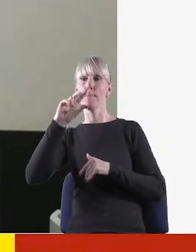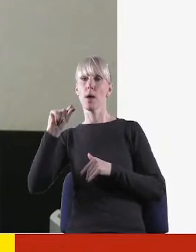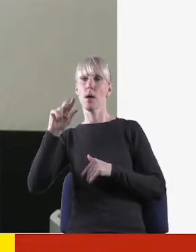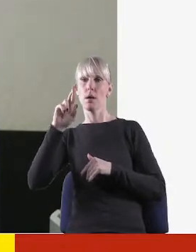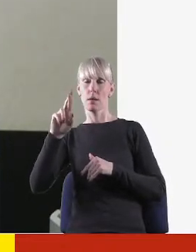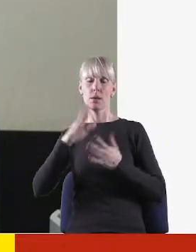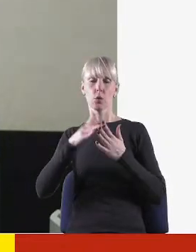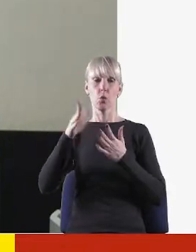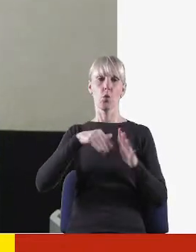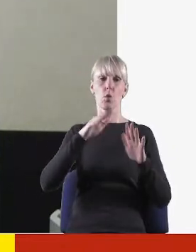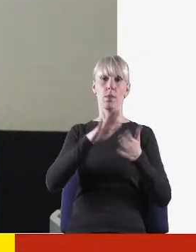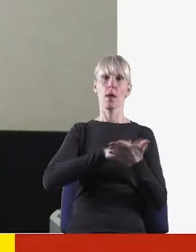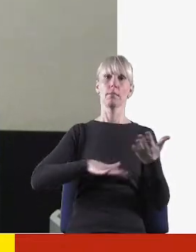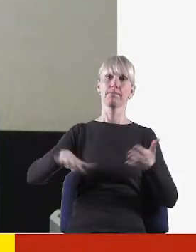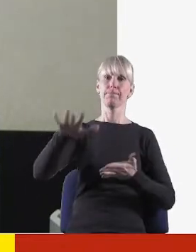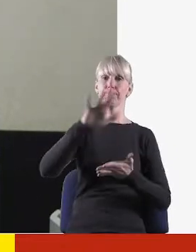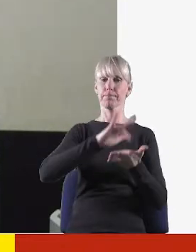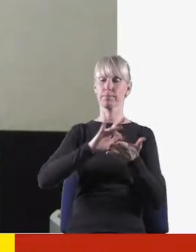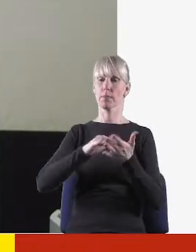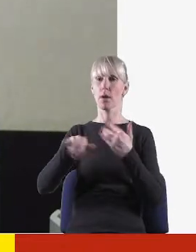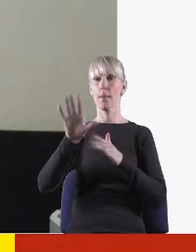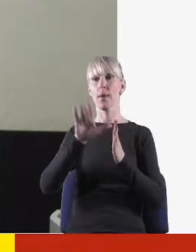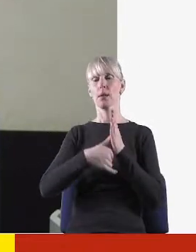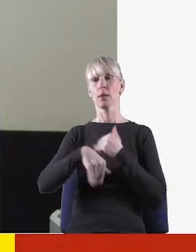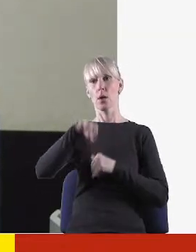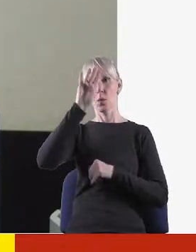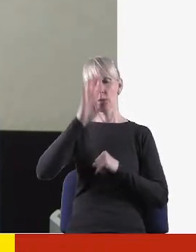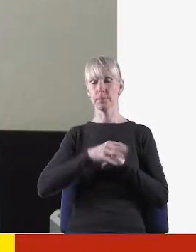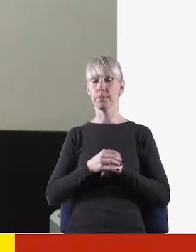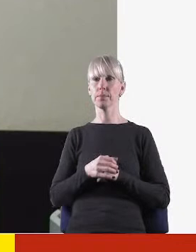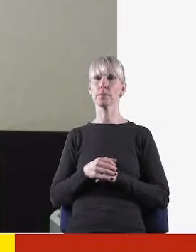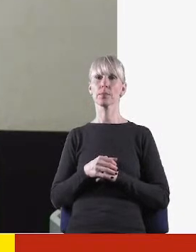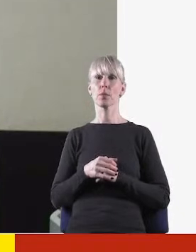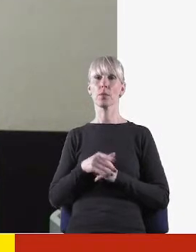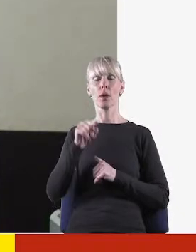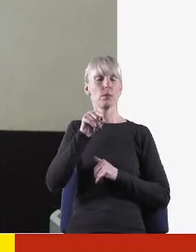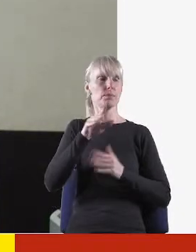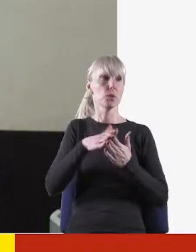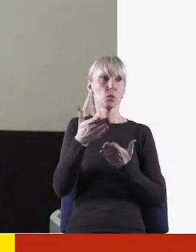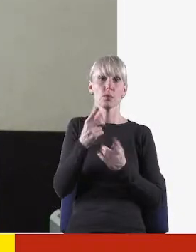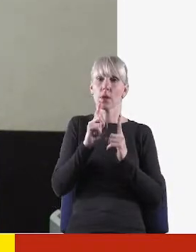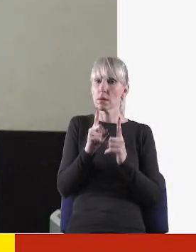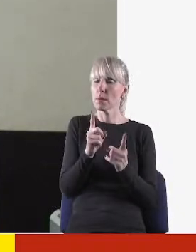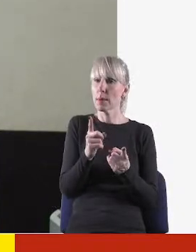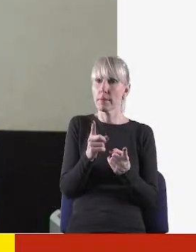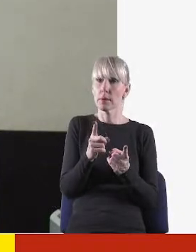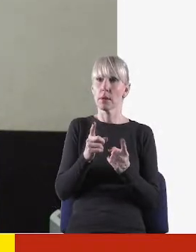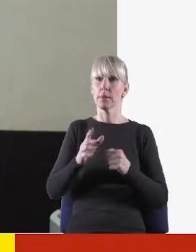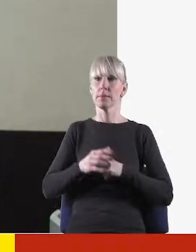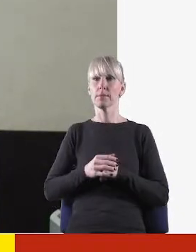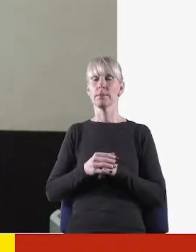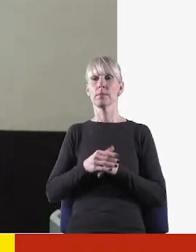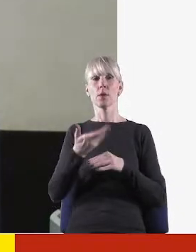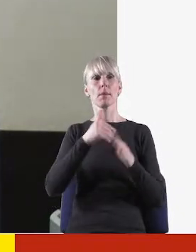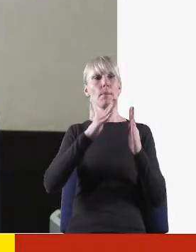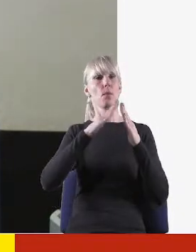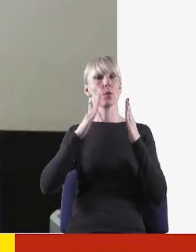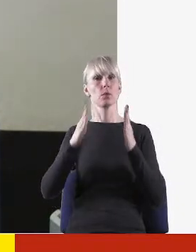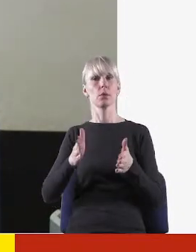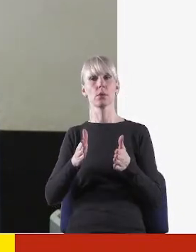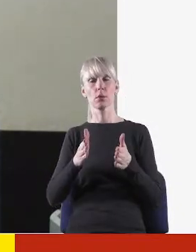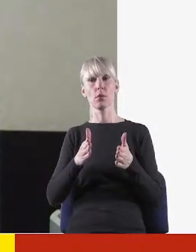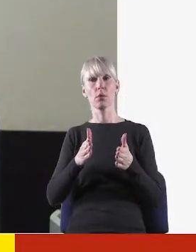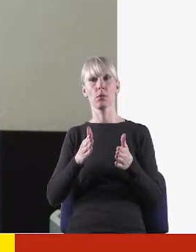gdzie rzeczywiście jest duży popyt i kolejne budowy ruszają. No, no tutaj tych naszych budynków to